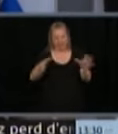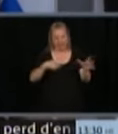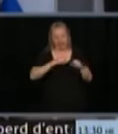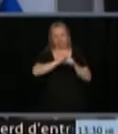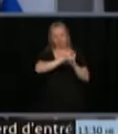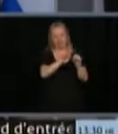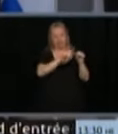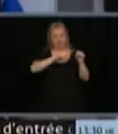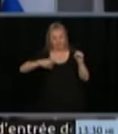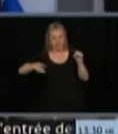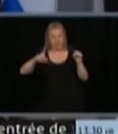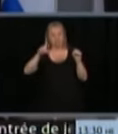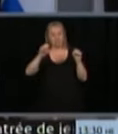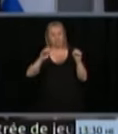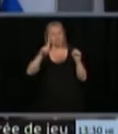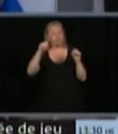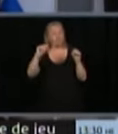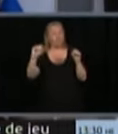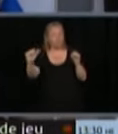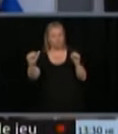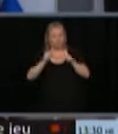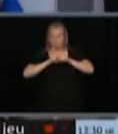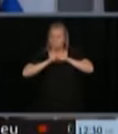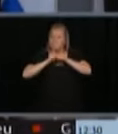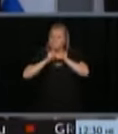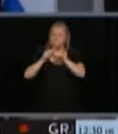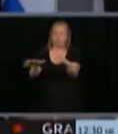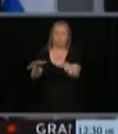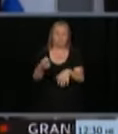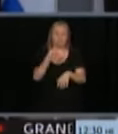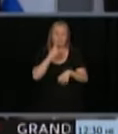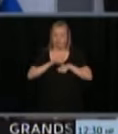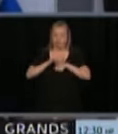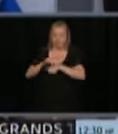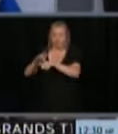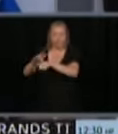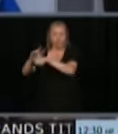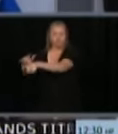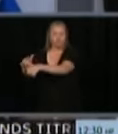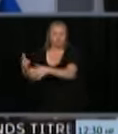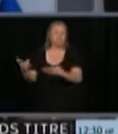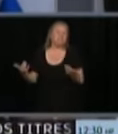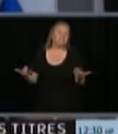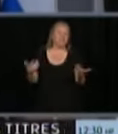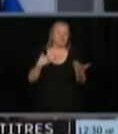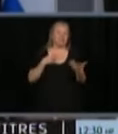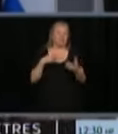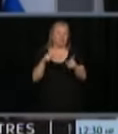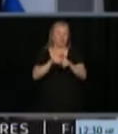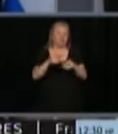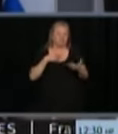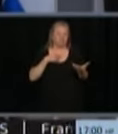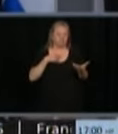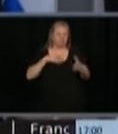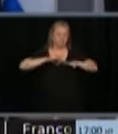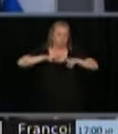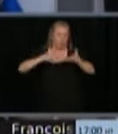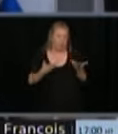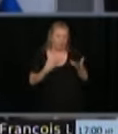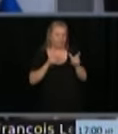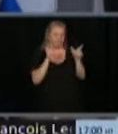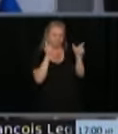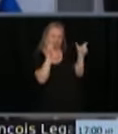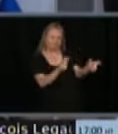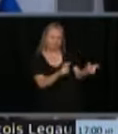les mesures sanitaires qui sont mises en place. Je veux dire, dans le fond, le port du masque, une certaine distanciation, là, c'est le genre de